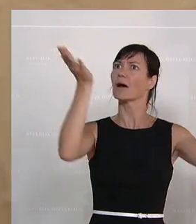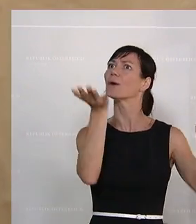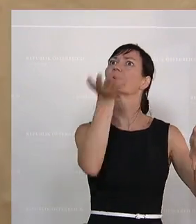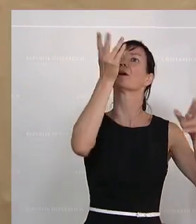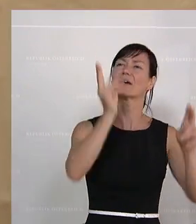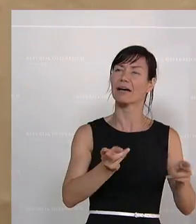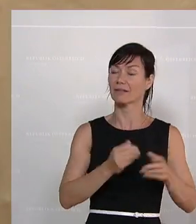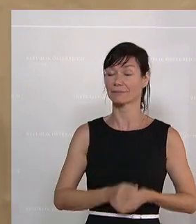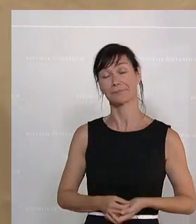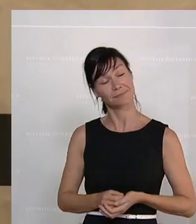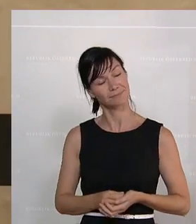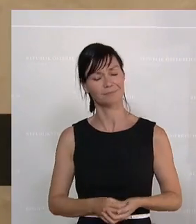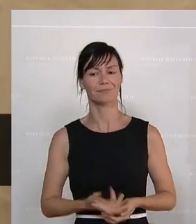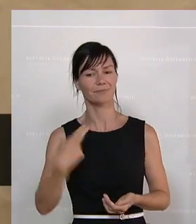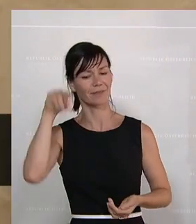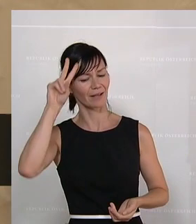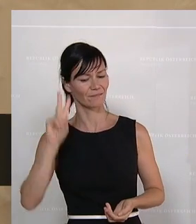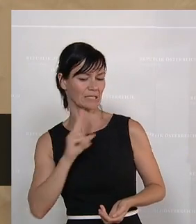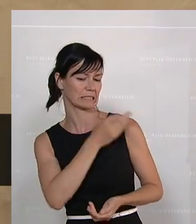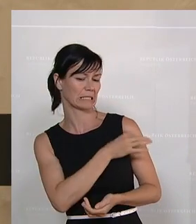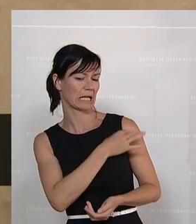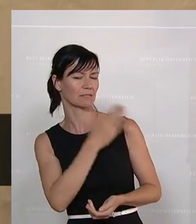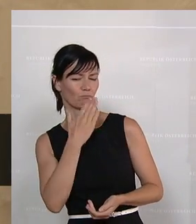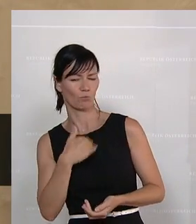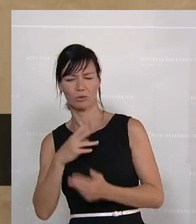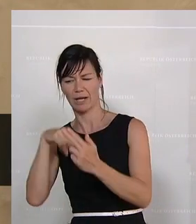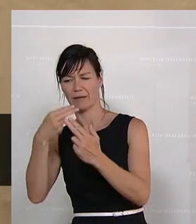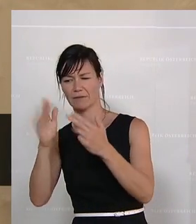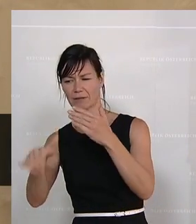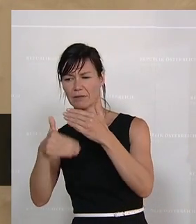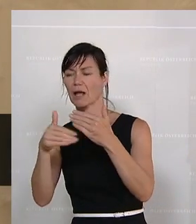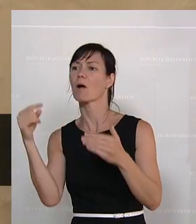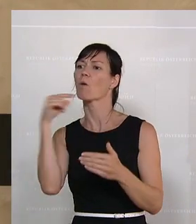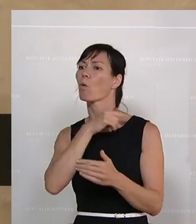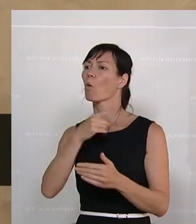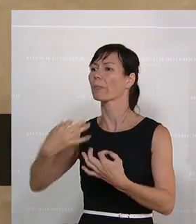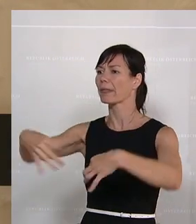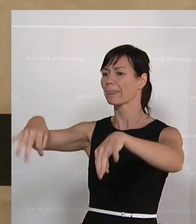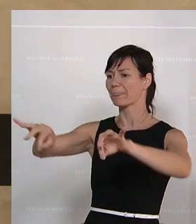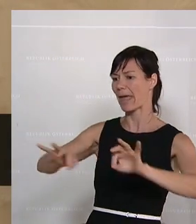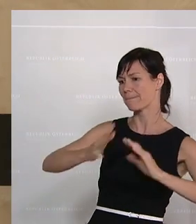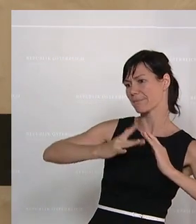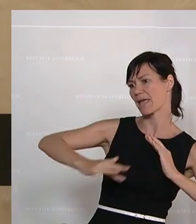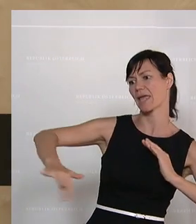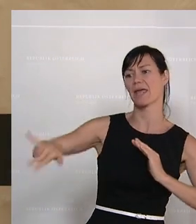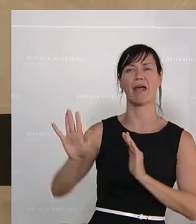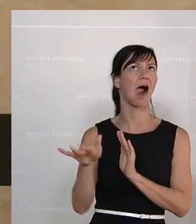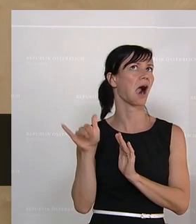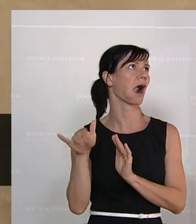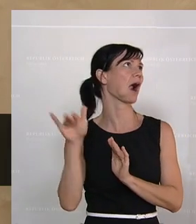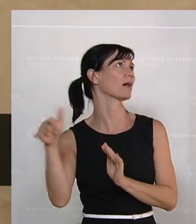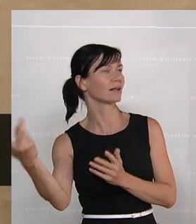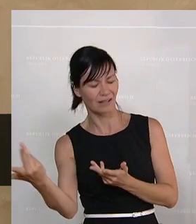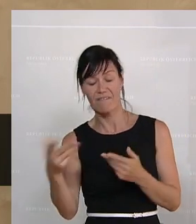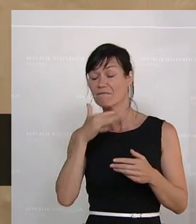haben vizekanzler noch eine anmerkung den roten teppich mit schleimspur haben viele ausgerollt unter anderem auch